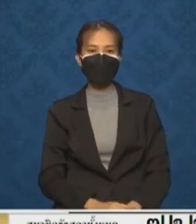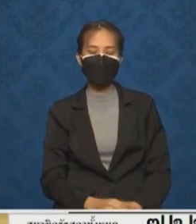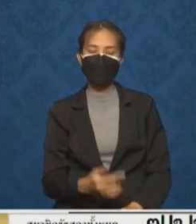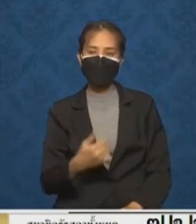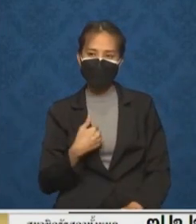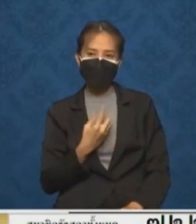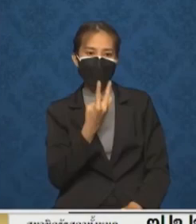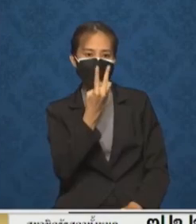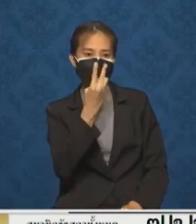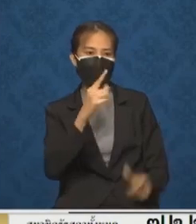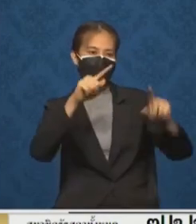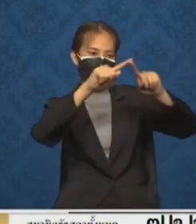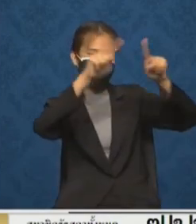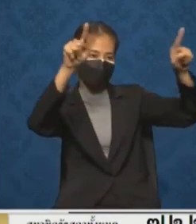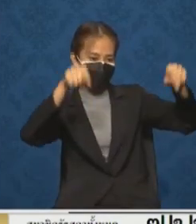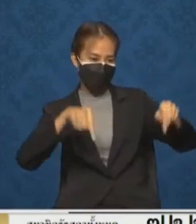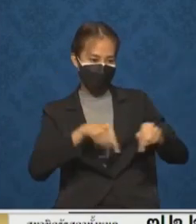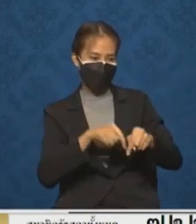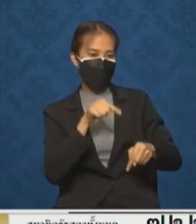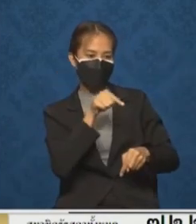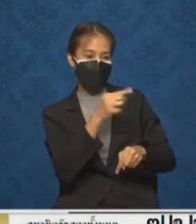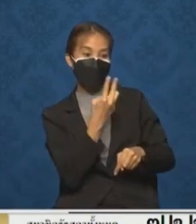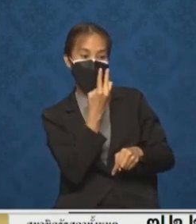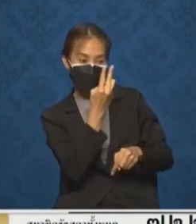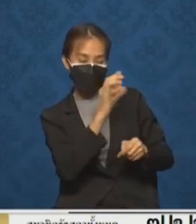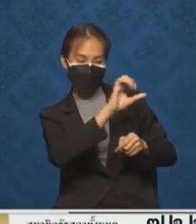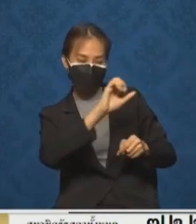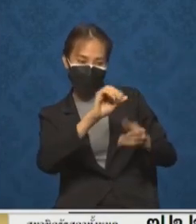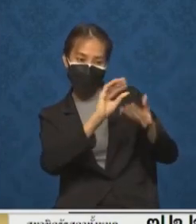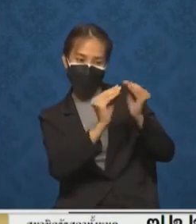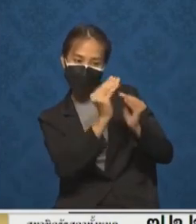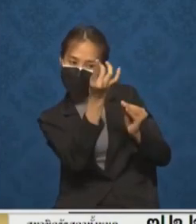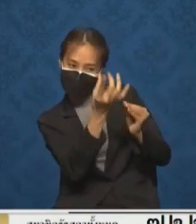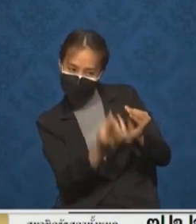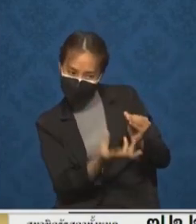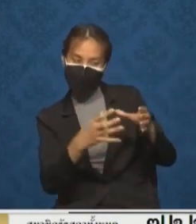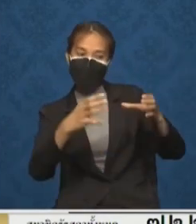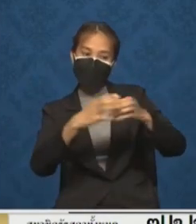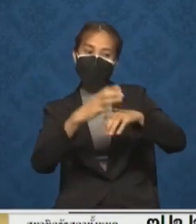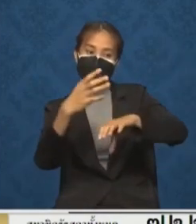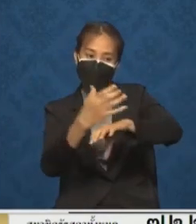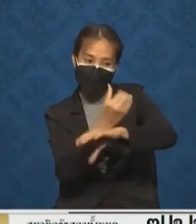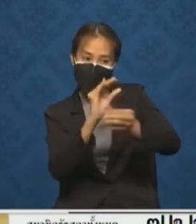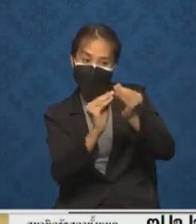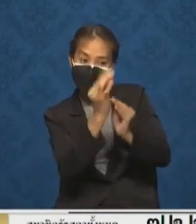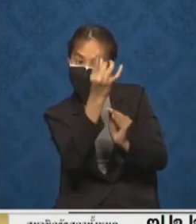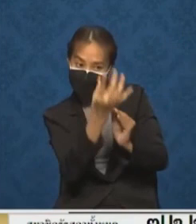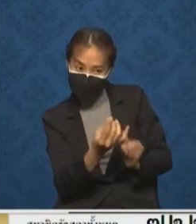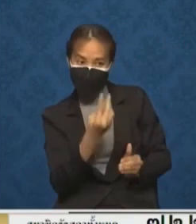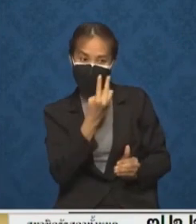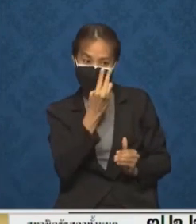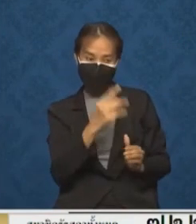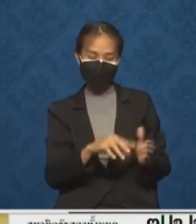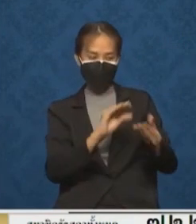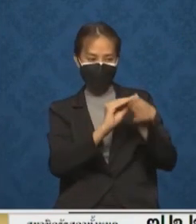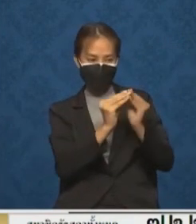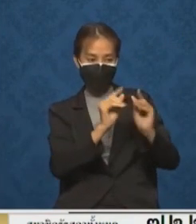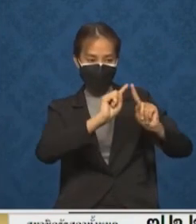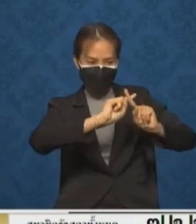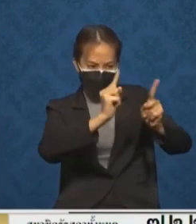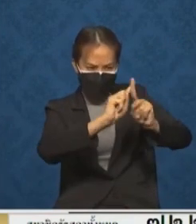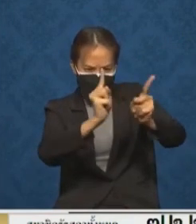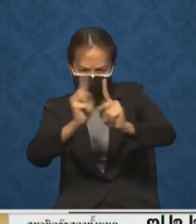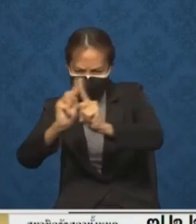ะผ่านแผ่นป้ายโฆษณาหาเสียงขนาดใหญ่ของทั้งผู้สมัครรับเลือกตั้งและของพรรคการเมืองซึ่งมีบัตรเบอร์ที่แตกต่างกันออก